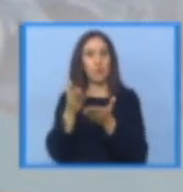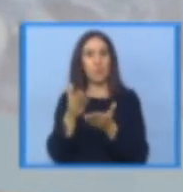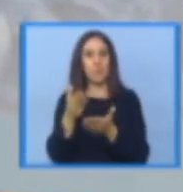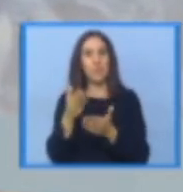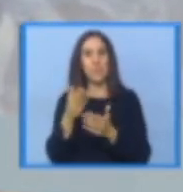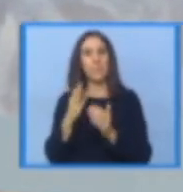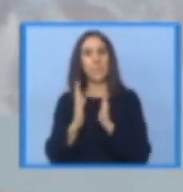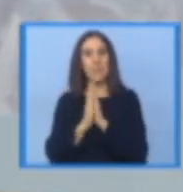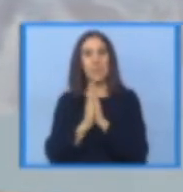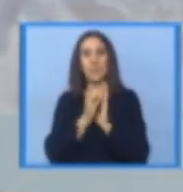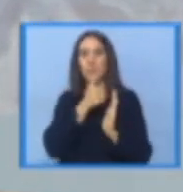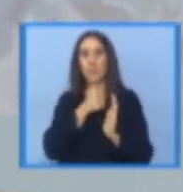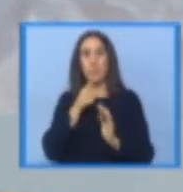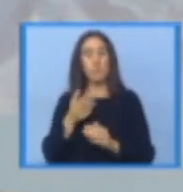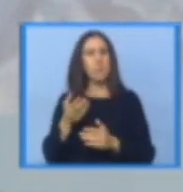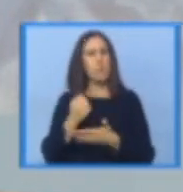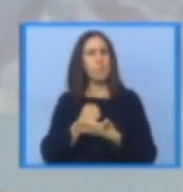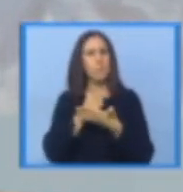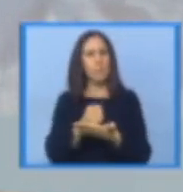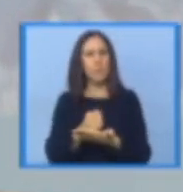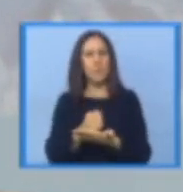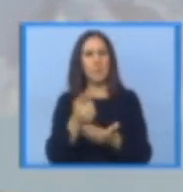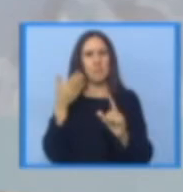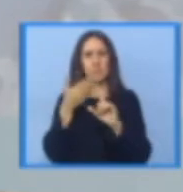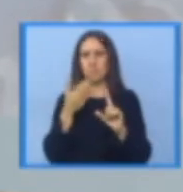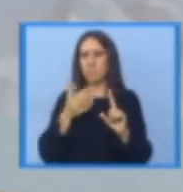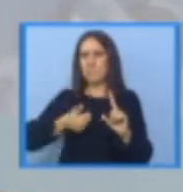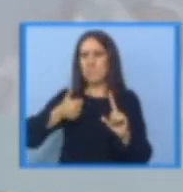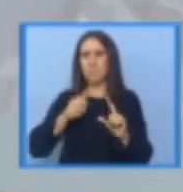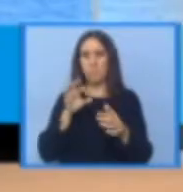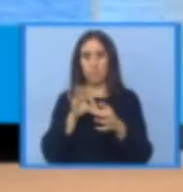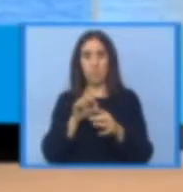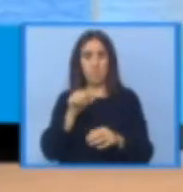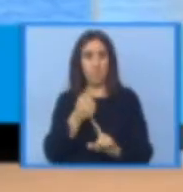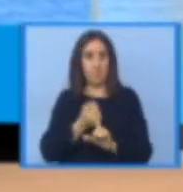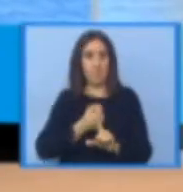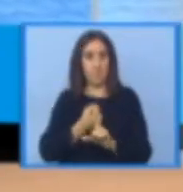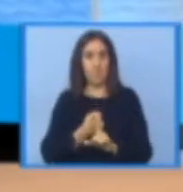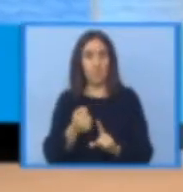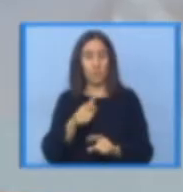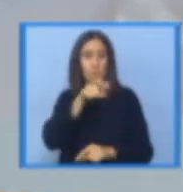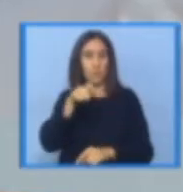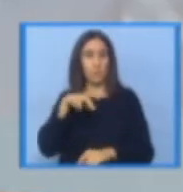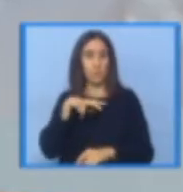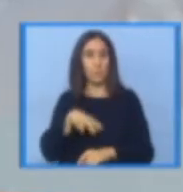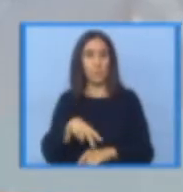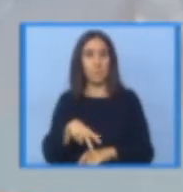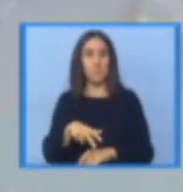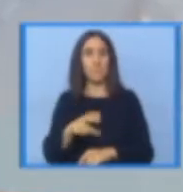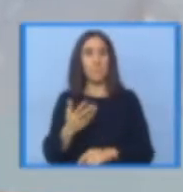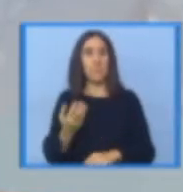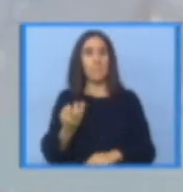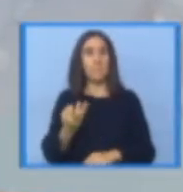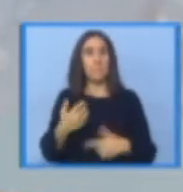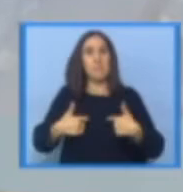à Igreja que Sofre, e é um apoio que é dirigido muito particularmente também, um desafio aos portugueses, que